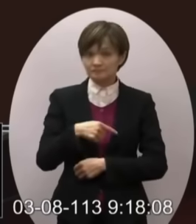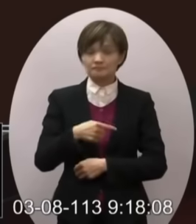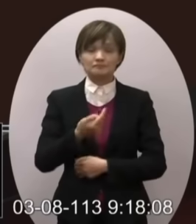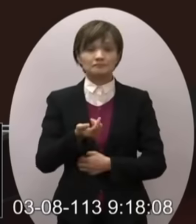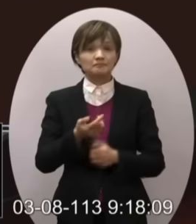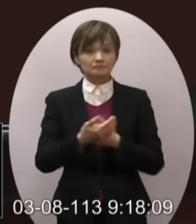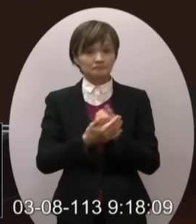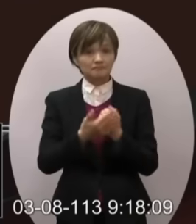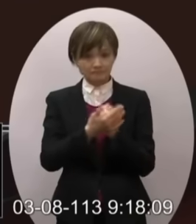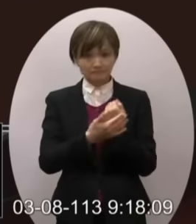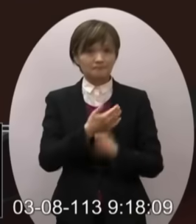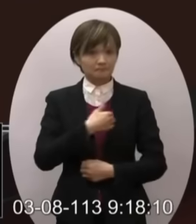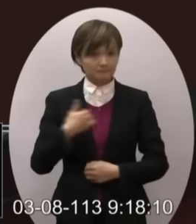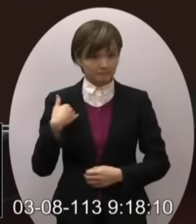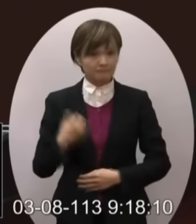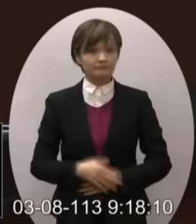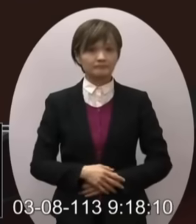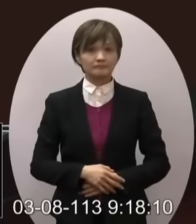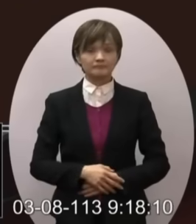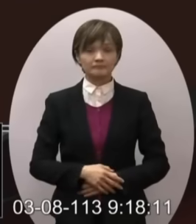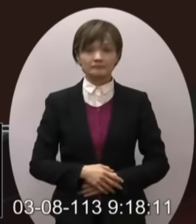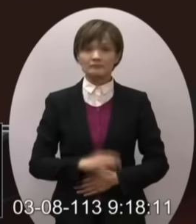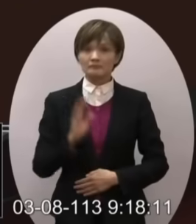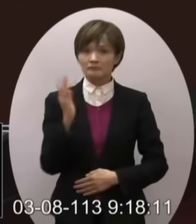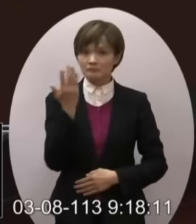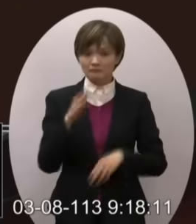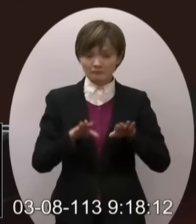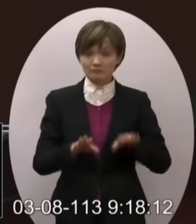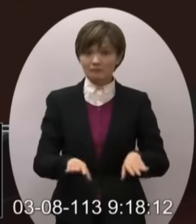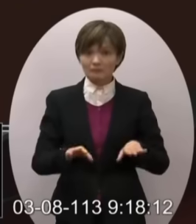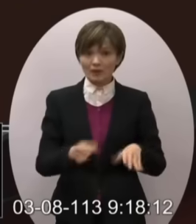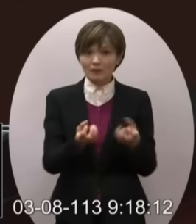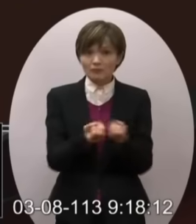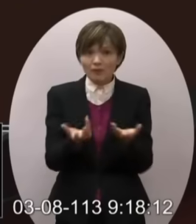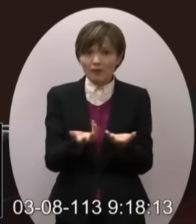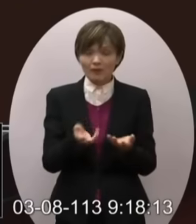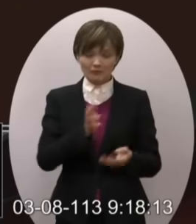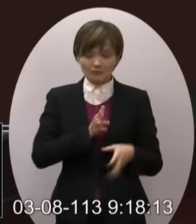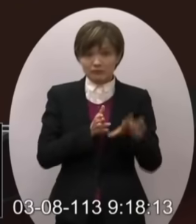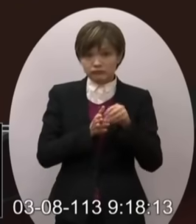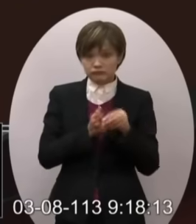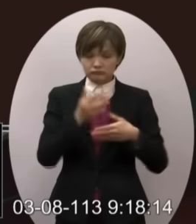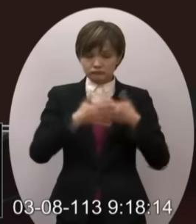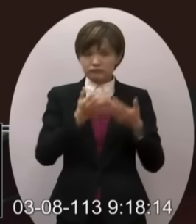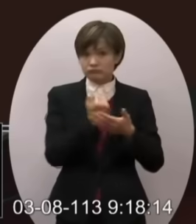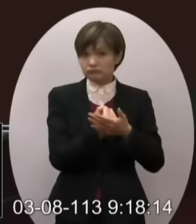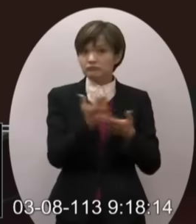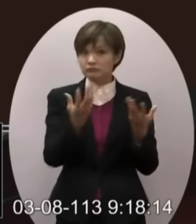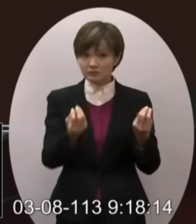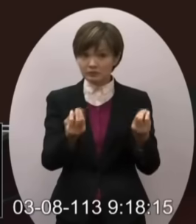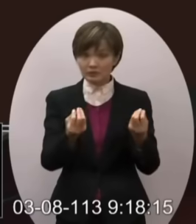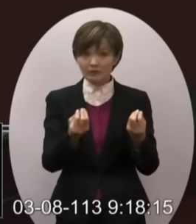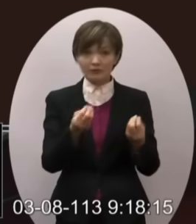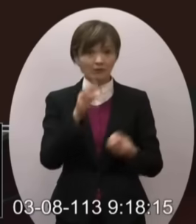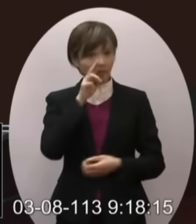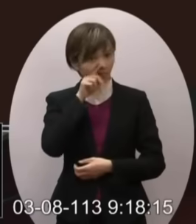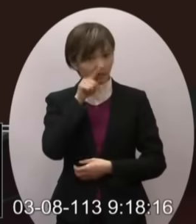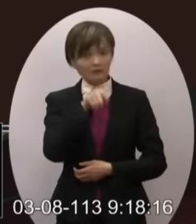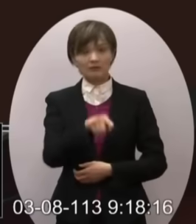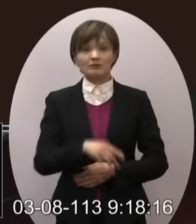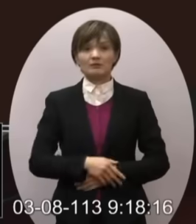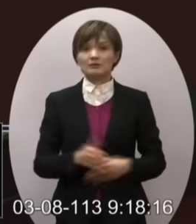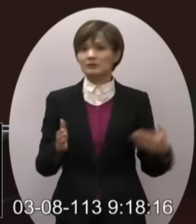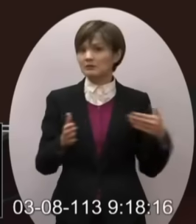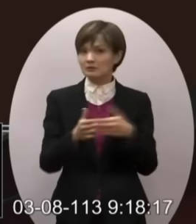厘清责任。可是这一次却发生这样没有执法影像的疏失，到现在还